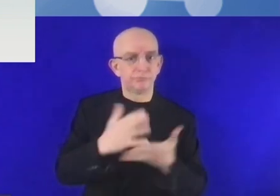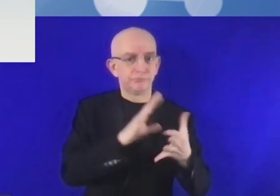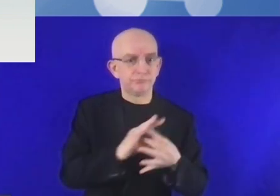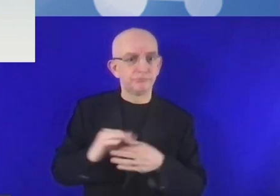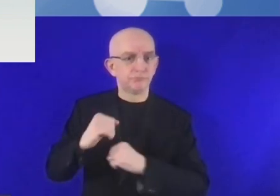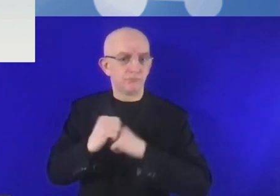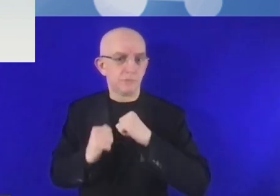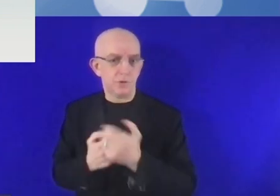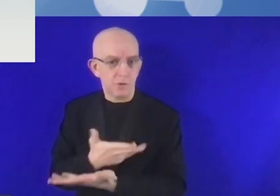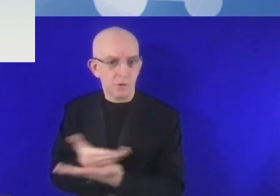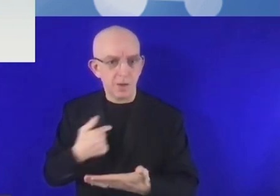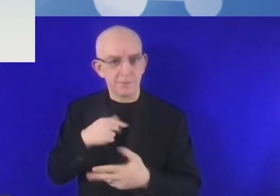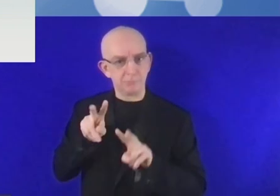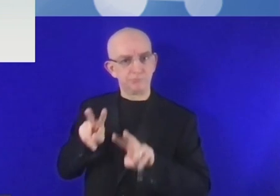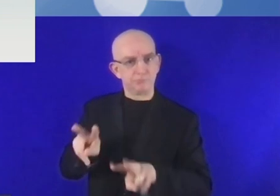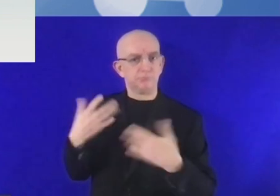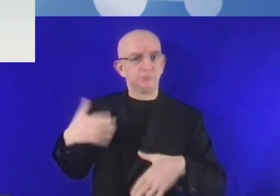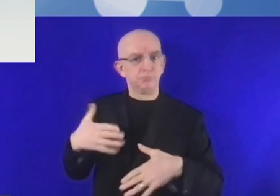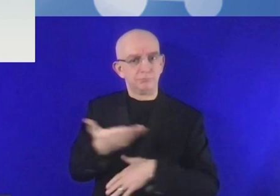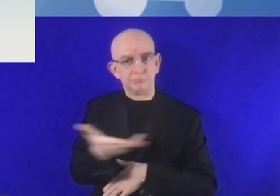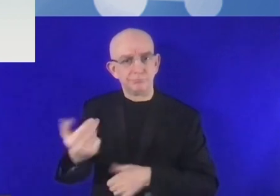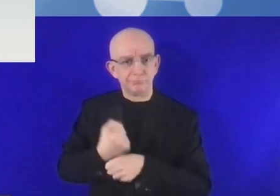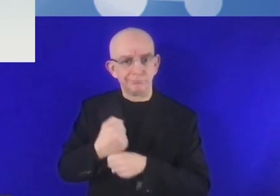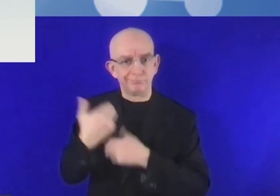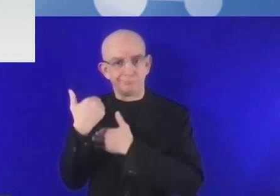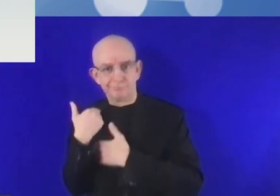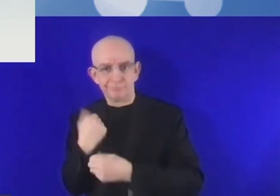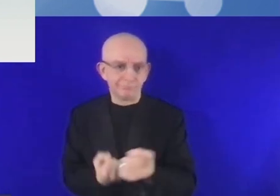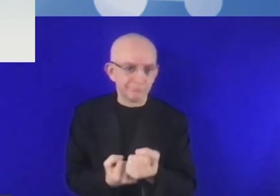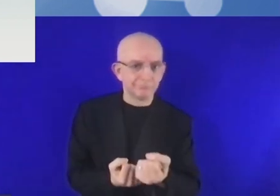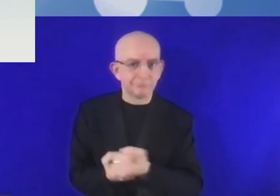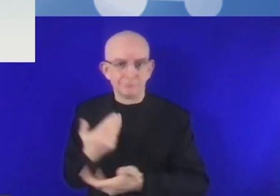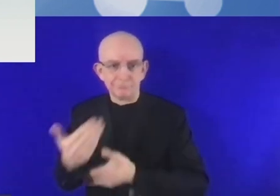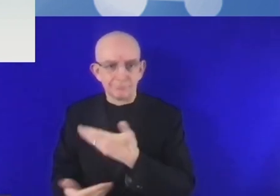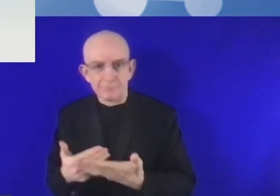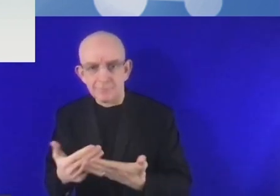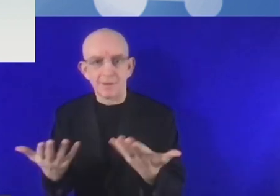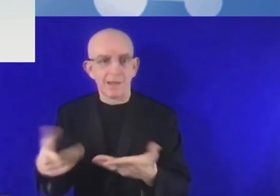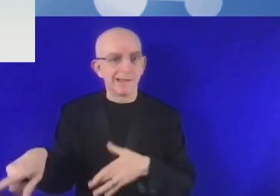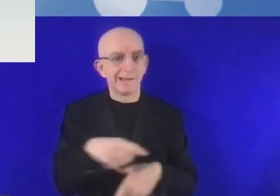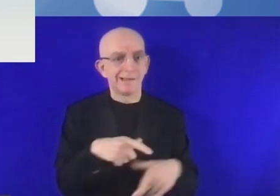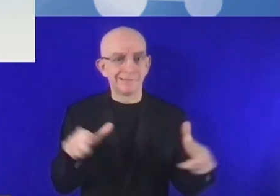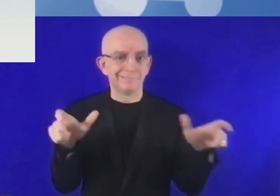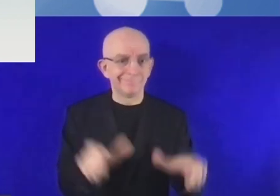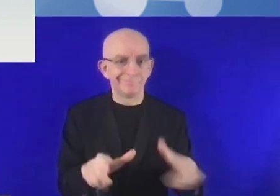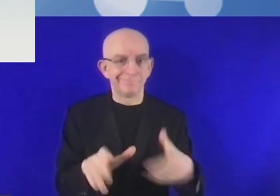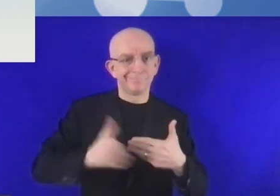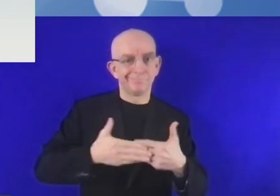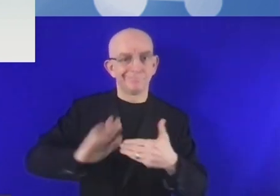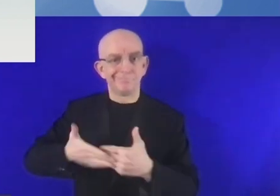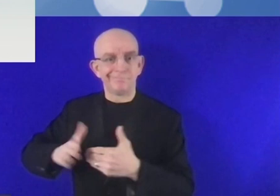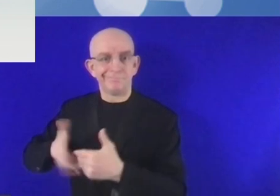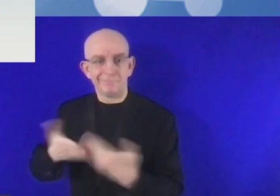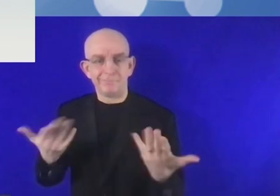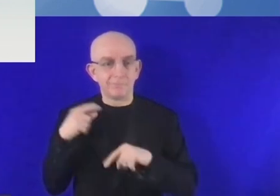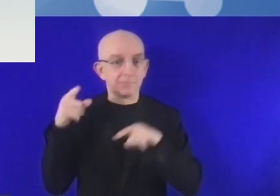internetem, jak również za zapewnienie funkcjonowania infrastruktury internetu. Byłam naprawdę pod wielkim wrażeniem tego, w jaki sposób